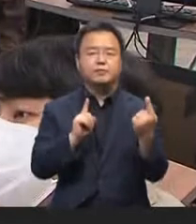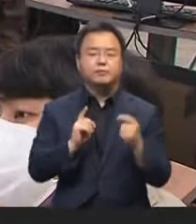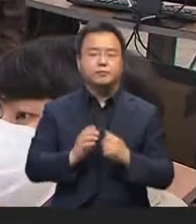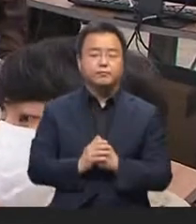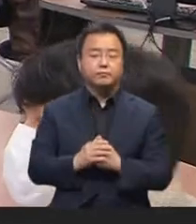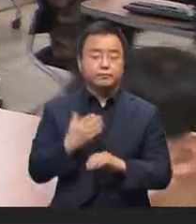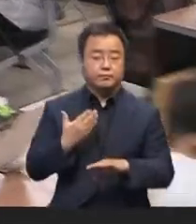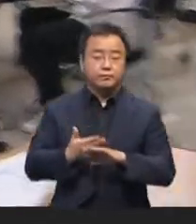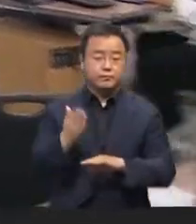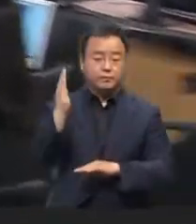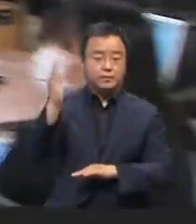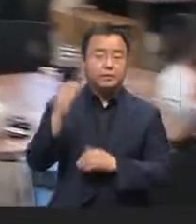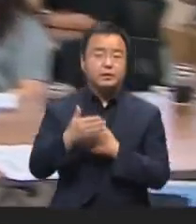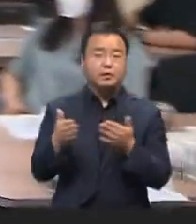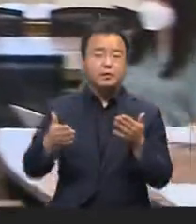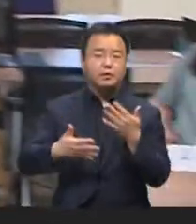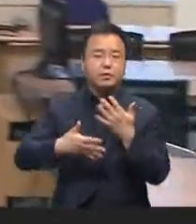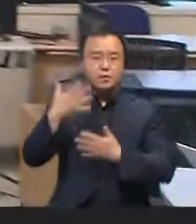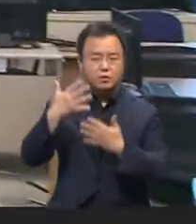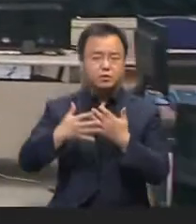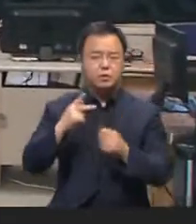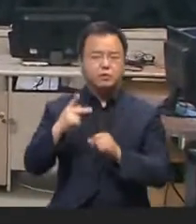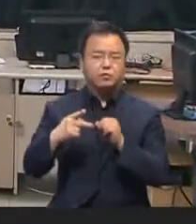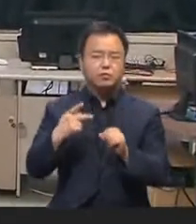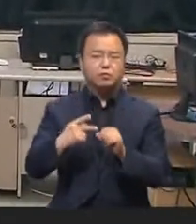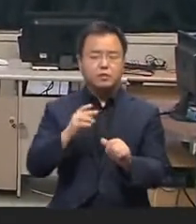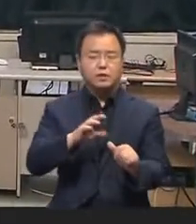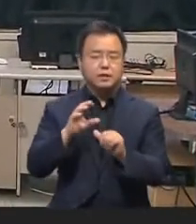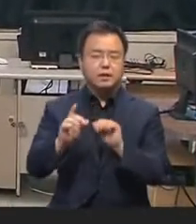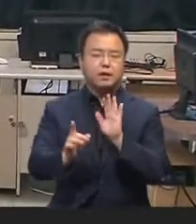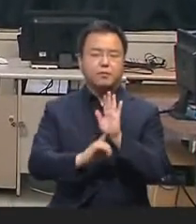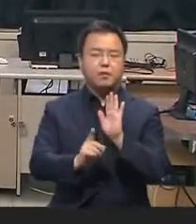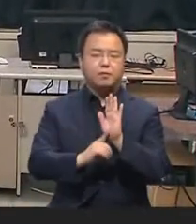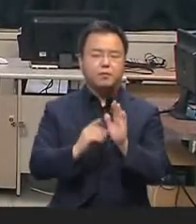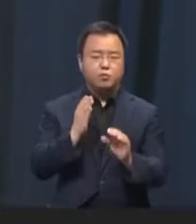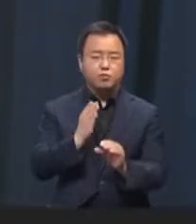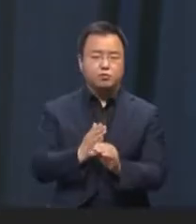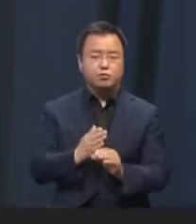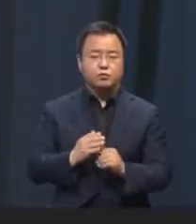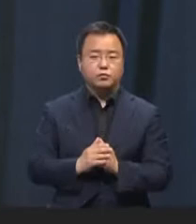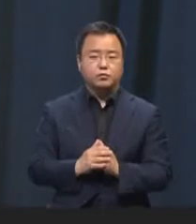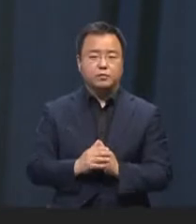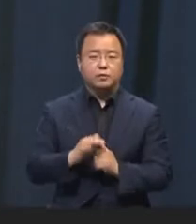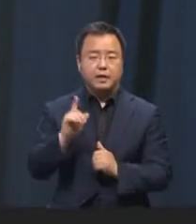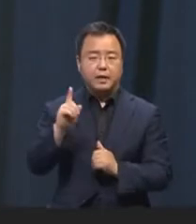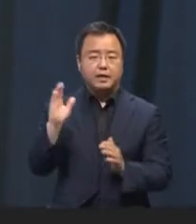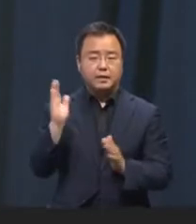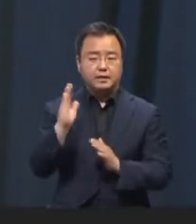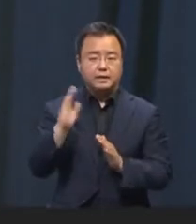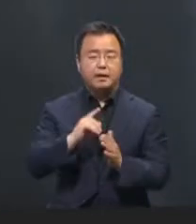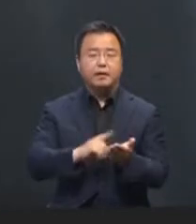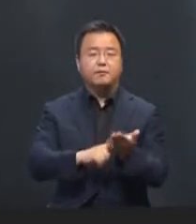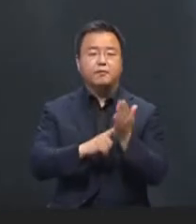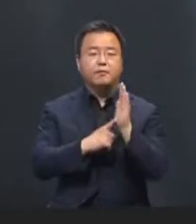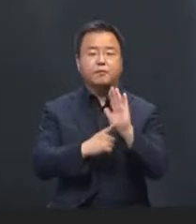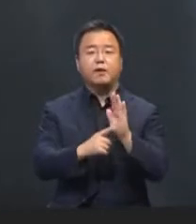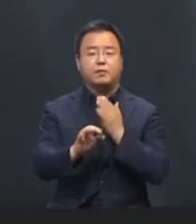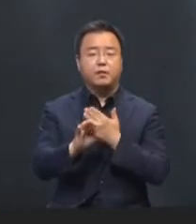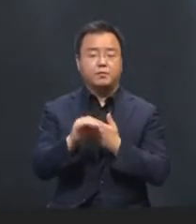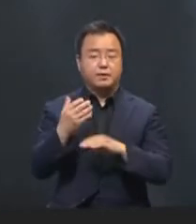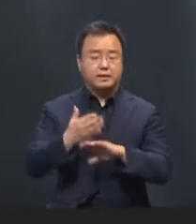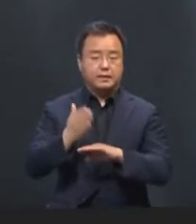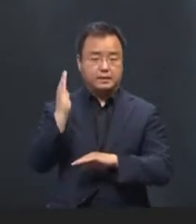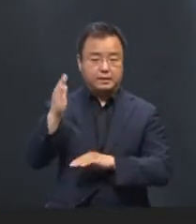다른 강의실에선 화상 프로그램을 이용한 발표 시험이 한창입니다. 한 학생이 발표를 하면 다른 강의실에